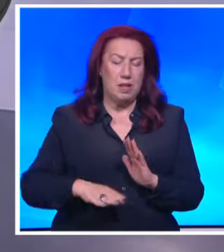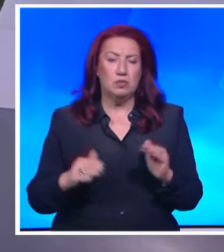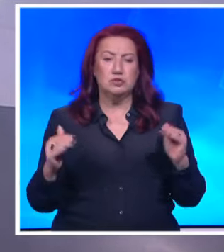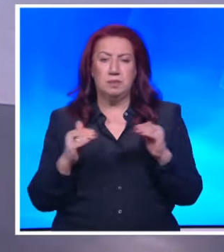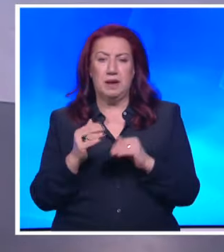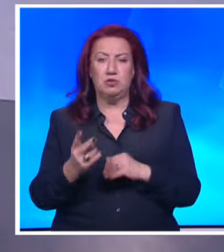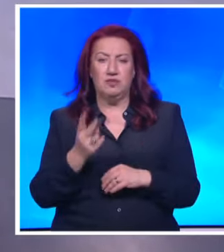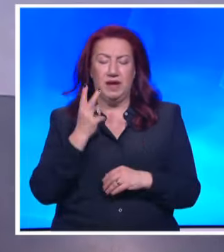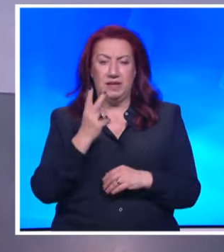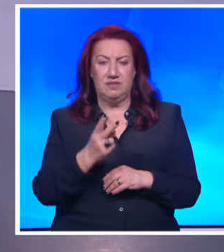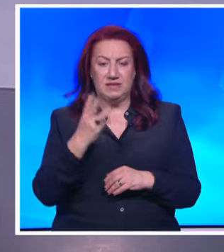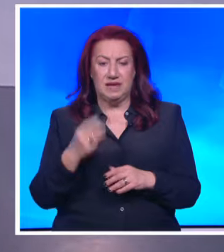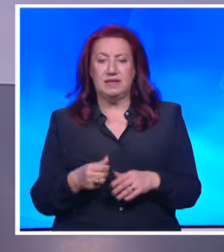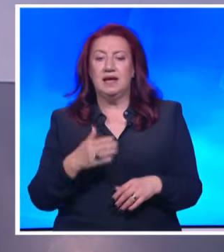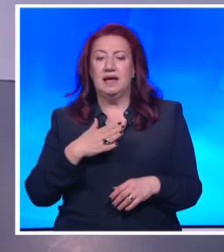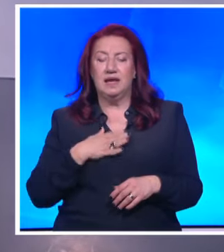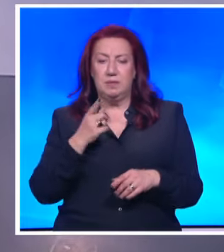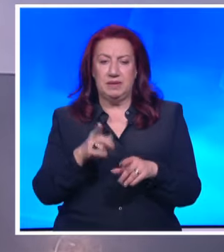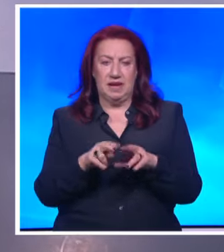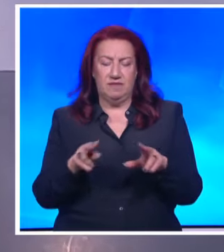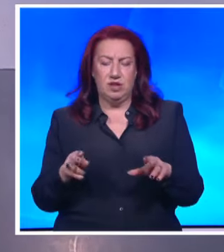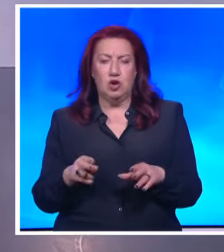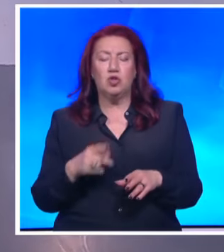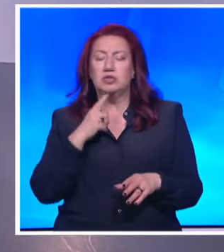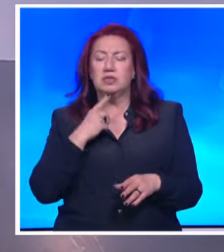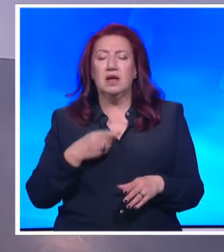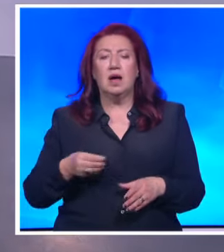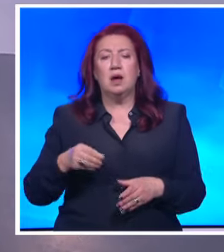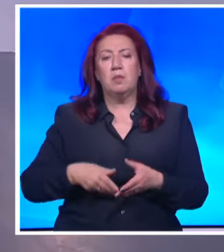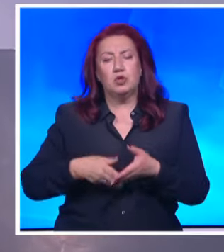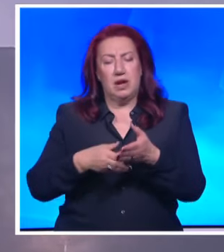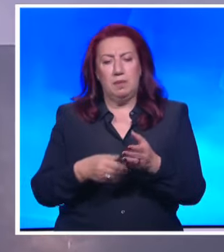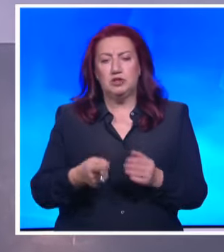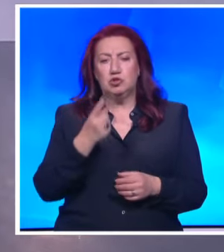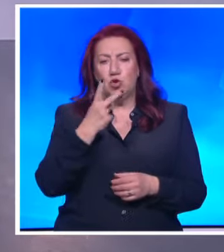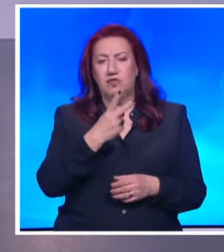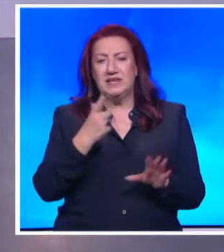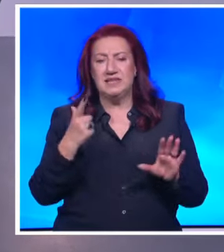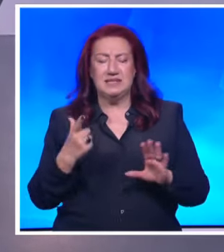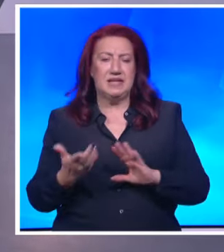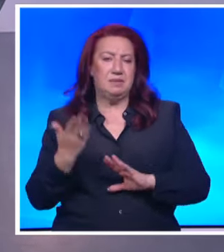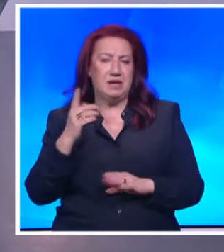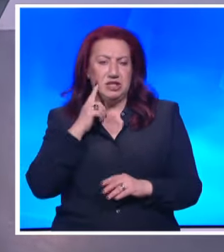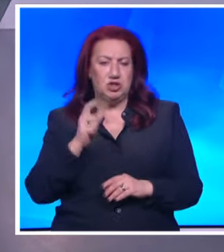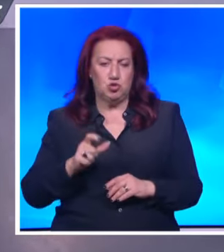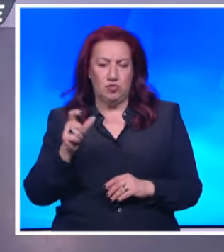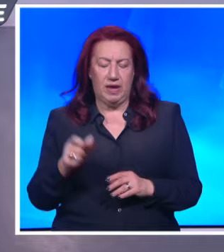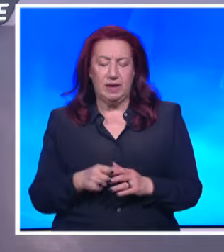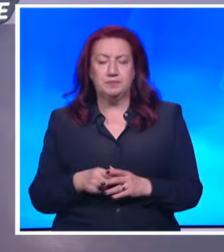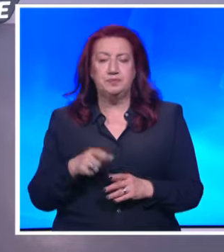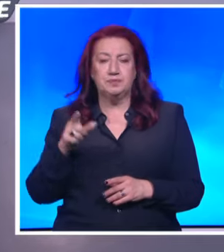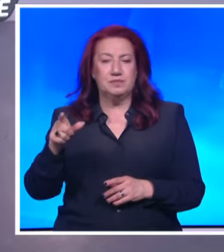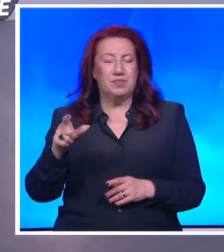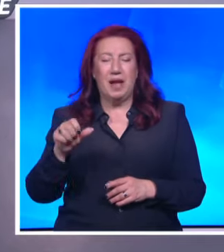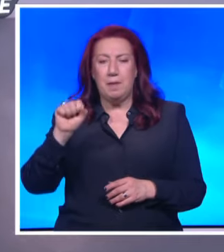година. Има такъв народ са подкрепени от 127 000 души или 5,96 на 100. Партията на Слави Трифонов